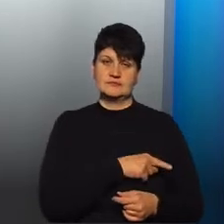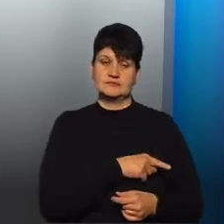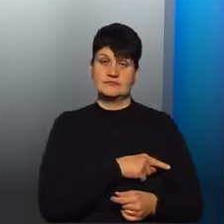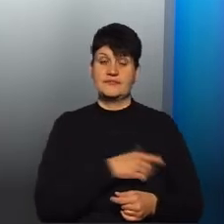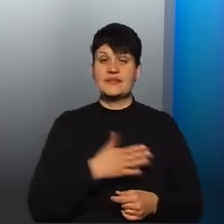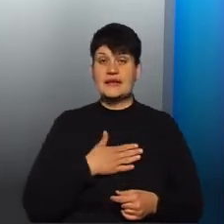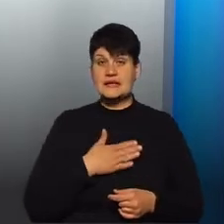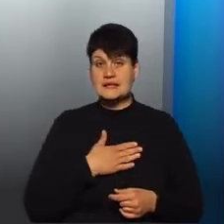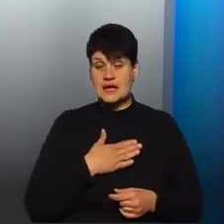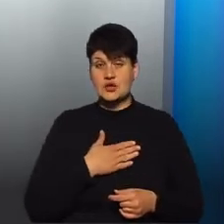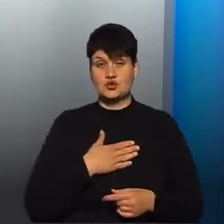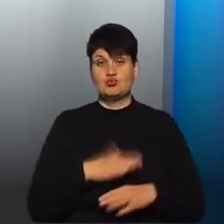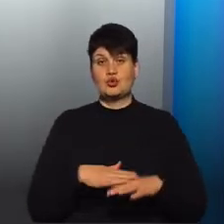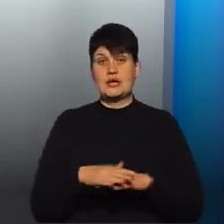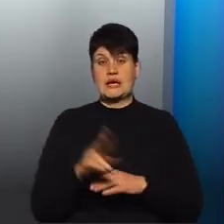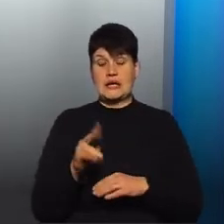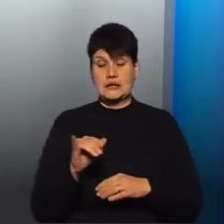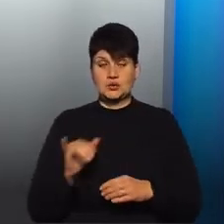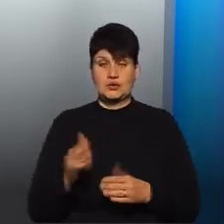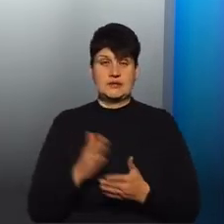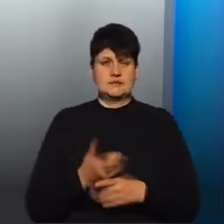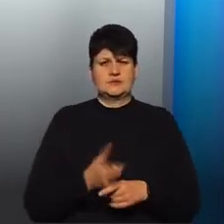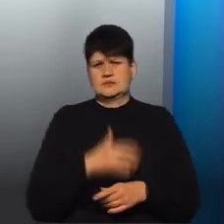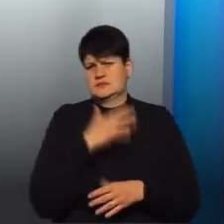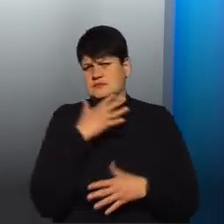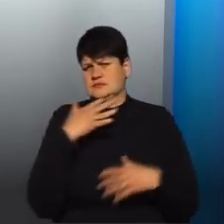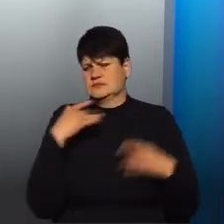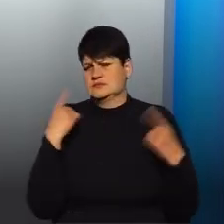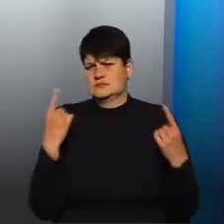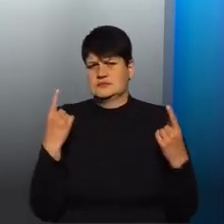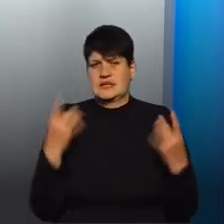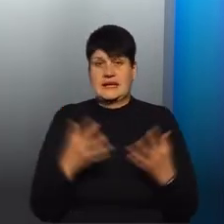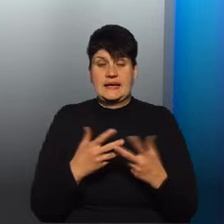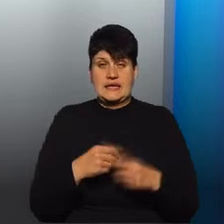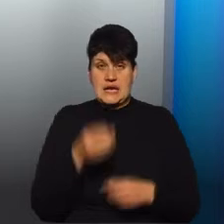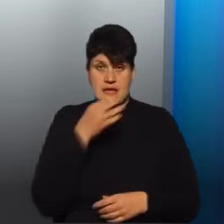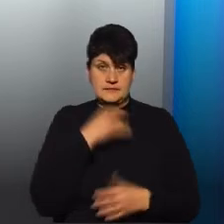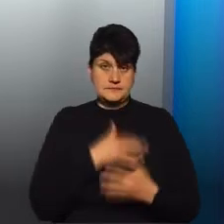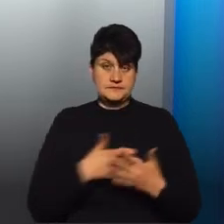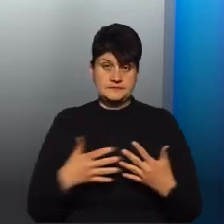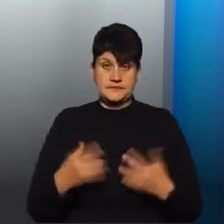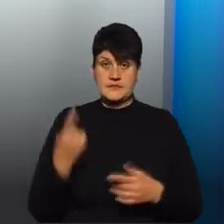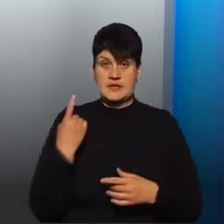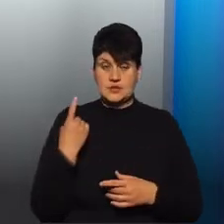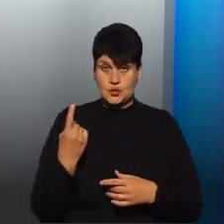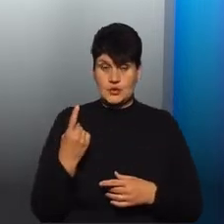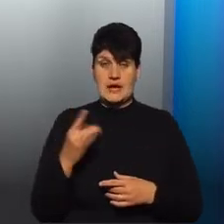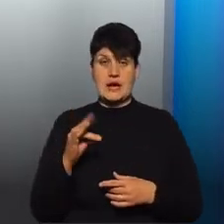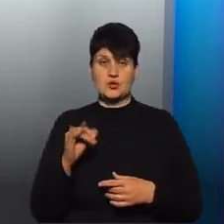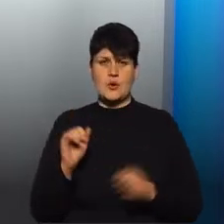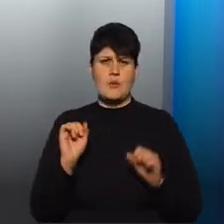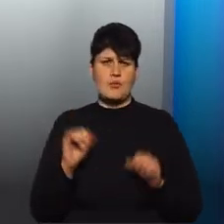фармацевтичному ринку присутня дуже велика кількість лікарських засобів. І, наприклад, за одною діючою речовиною може бути